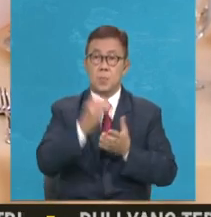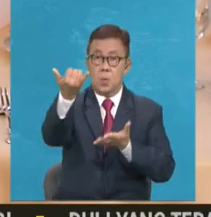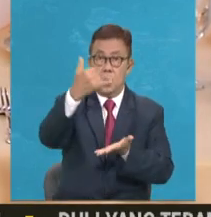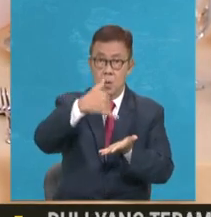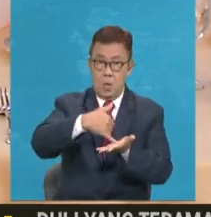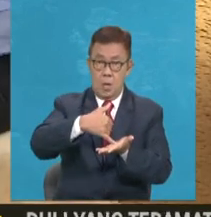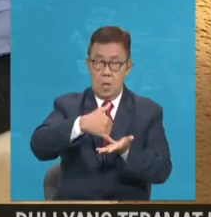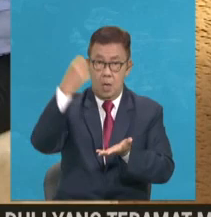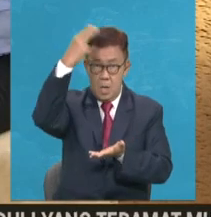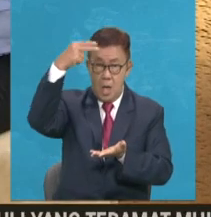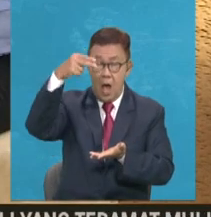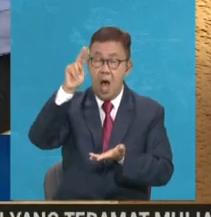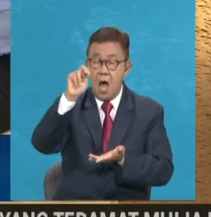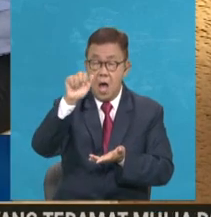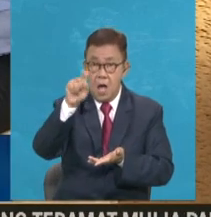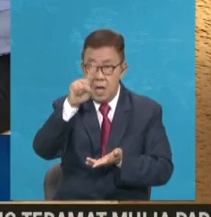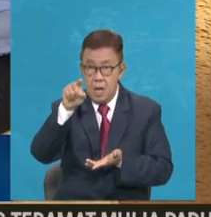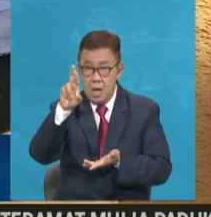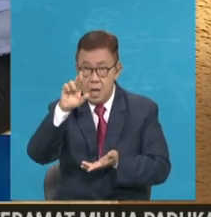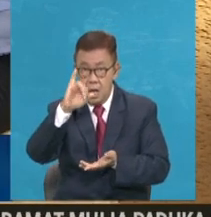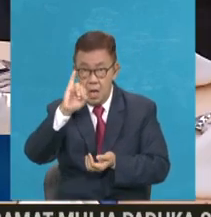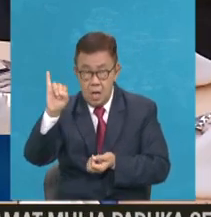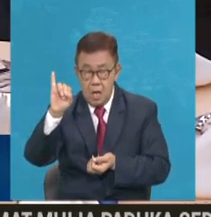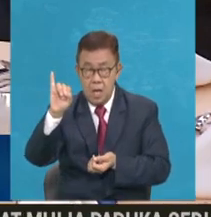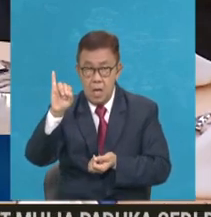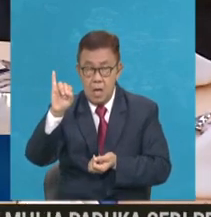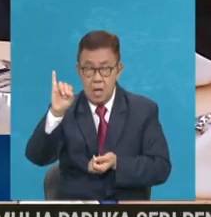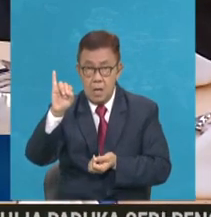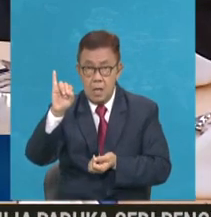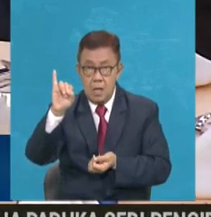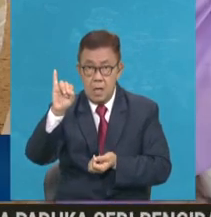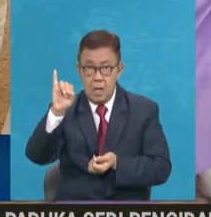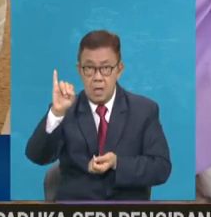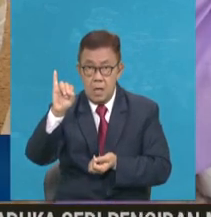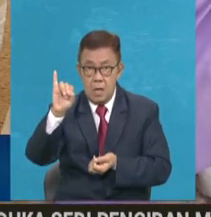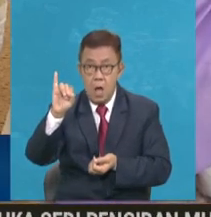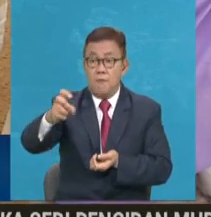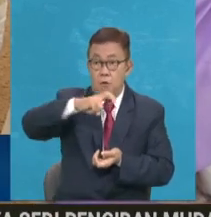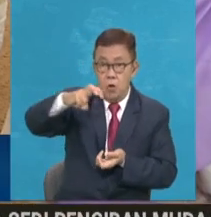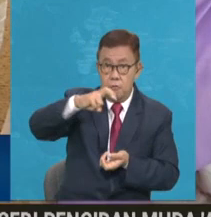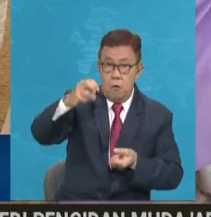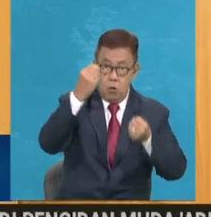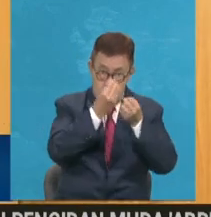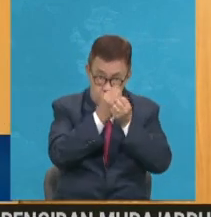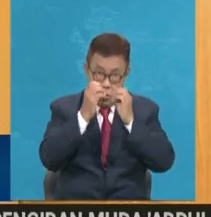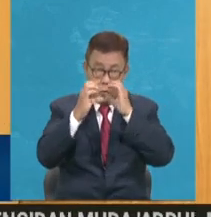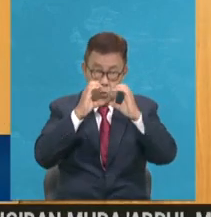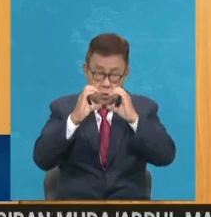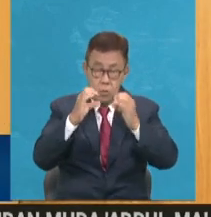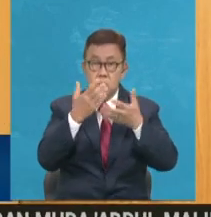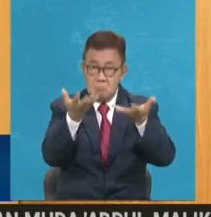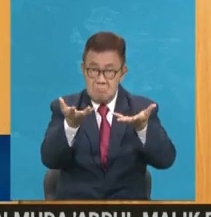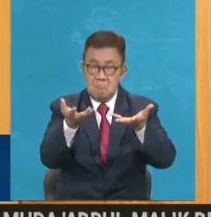Haji Muhammad Nasri bin Haji Muhammad Yusuf Setia Usaha tetap Kementerian pengangkutan dan info komunikasi